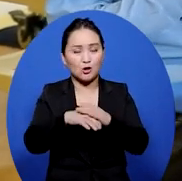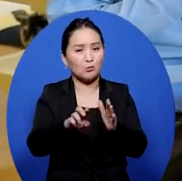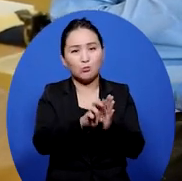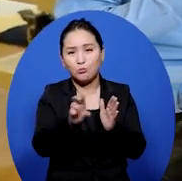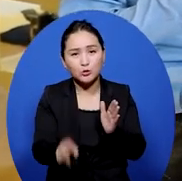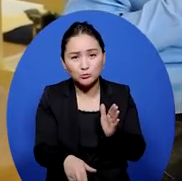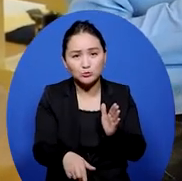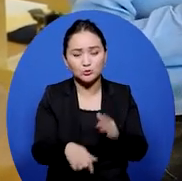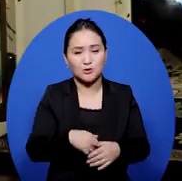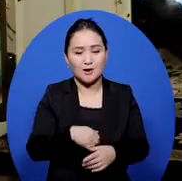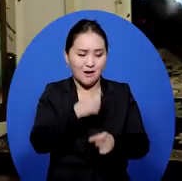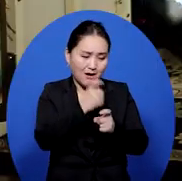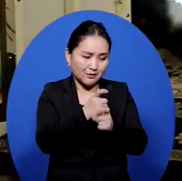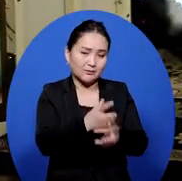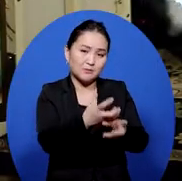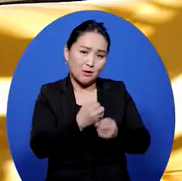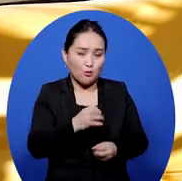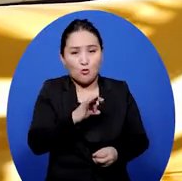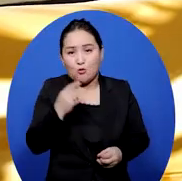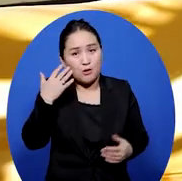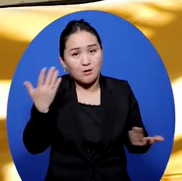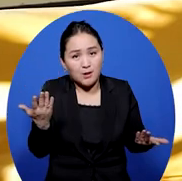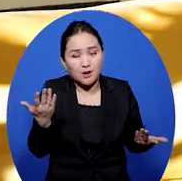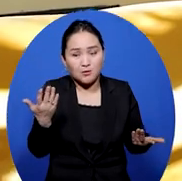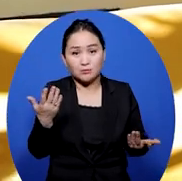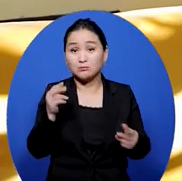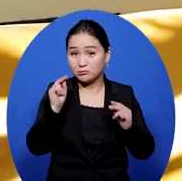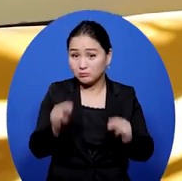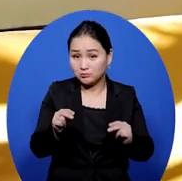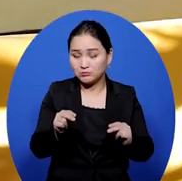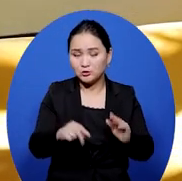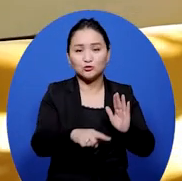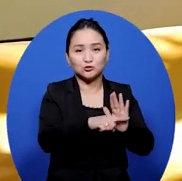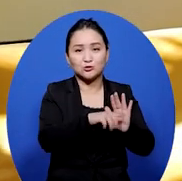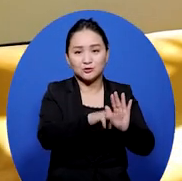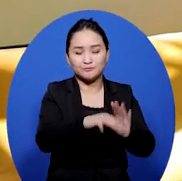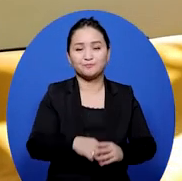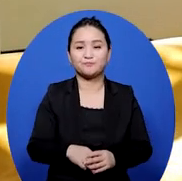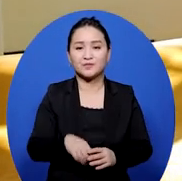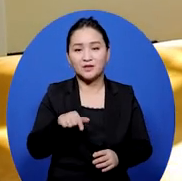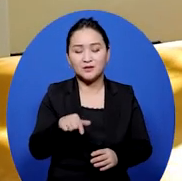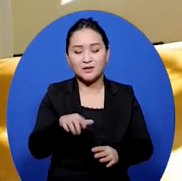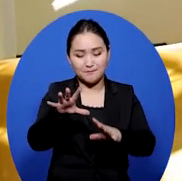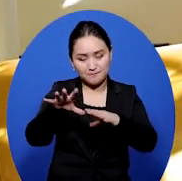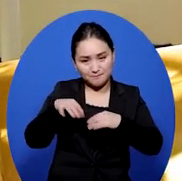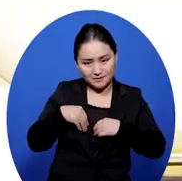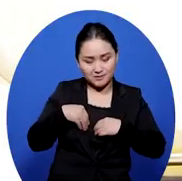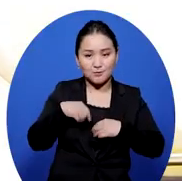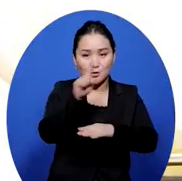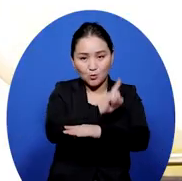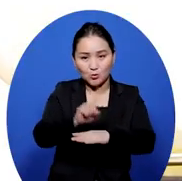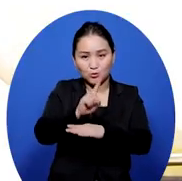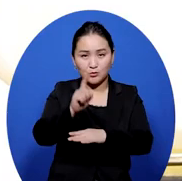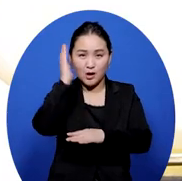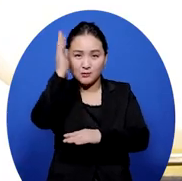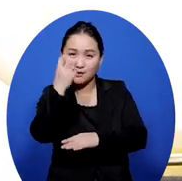хязгаарлуулж, халамж хүртэгч болохоос өөр сонголтгүй нөхцөл байдалд хүрдэг сөрөг талтай. Энэ мэт мэдрэмжтэй үр дүн алсын хараатай